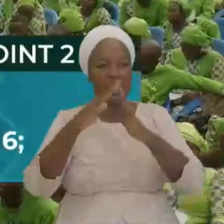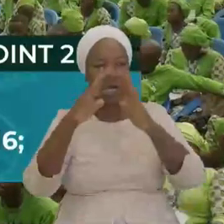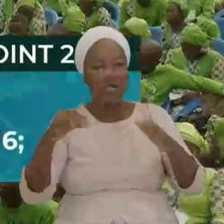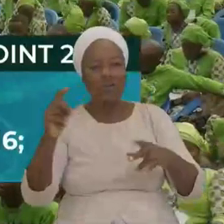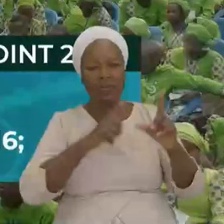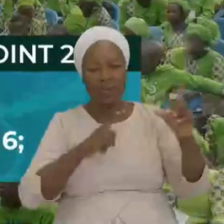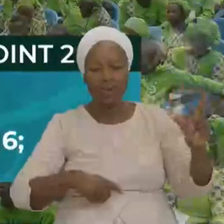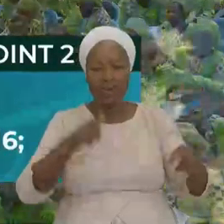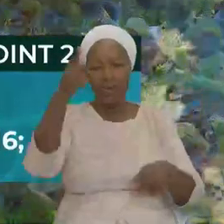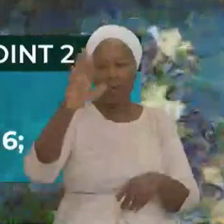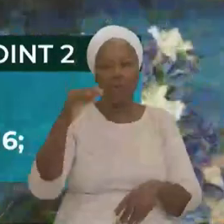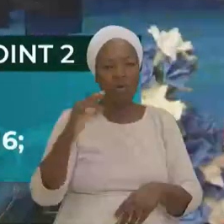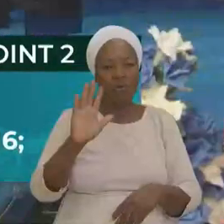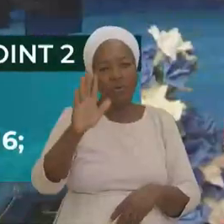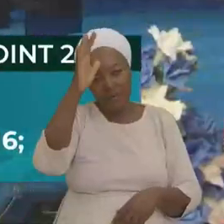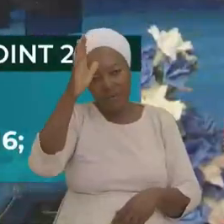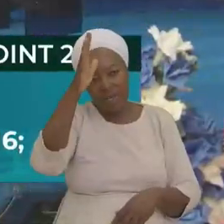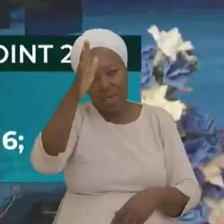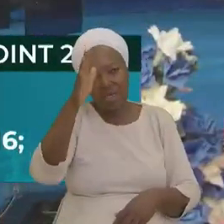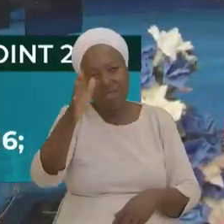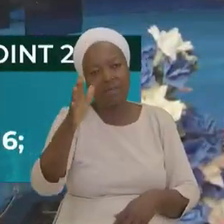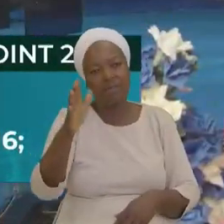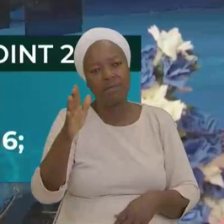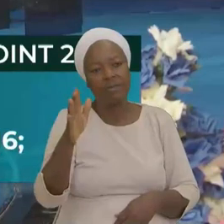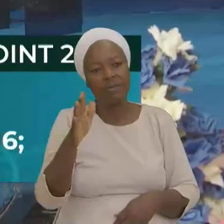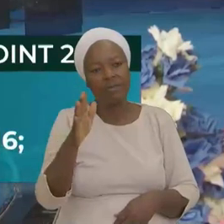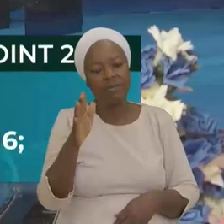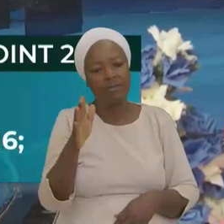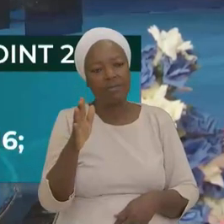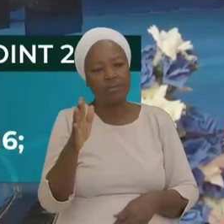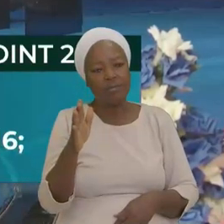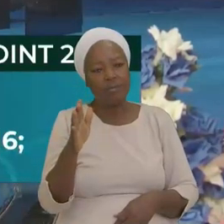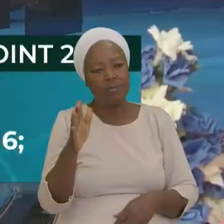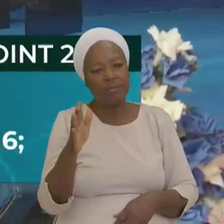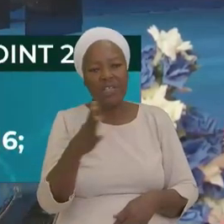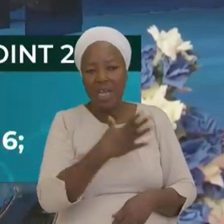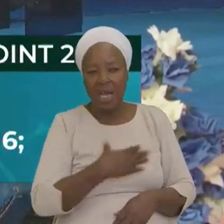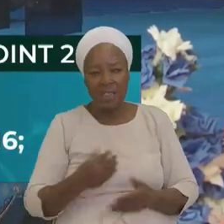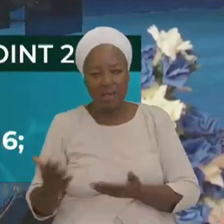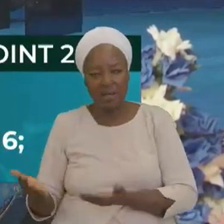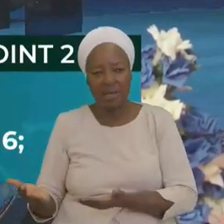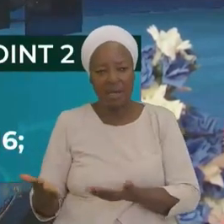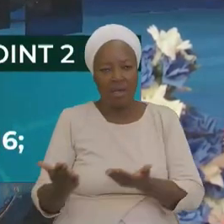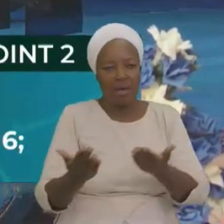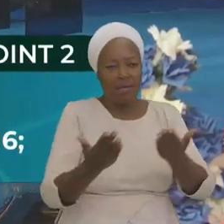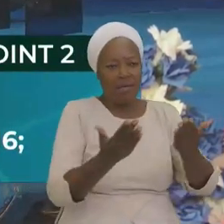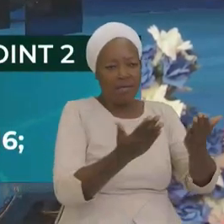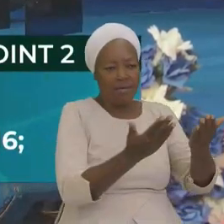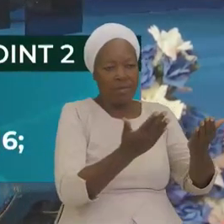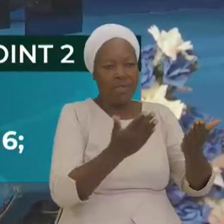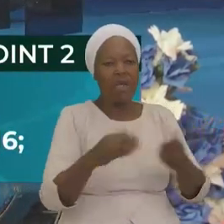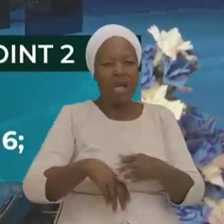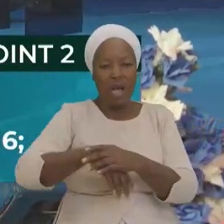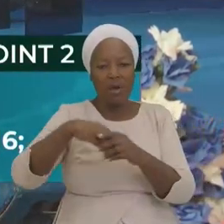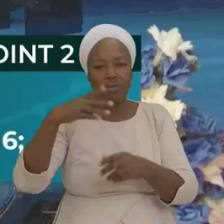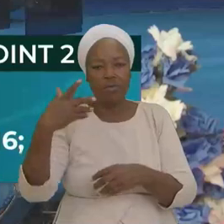sanctifiez la maison de l'Éternel, le Dieu de vos pères,